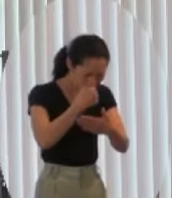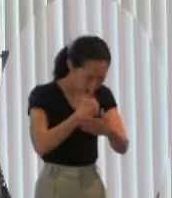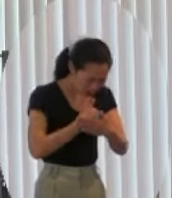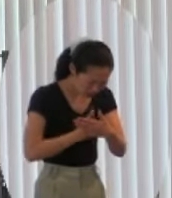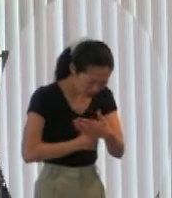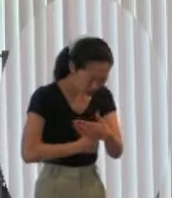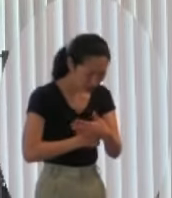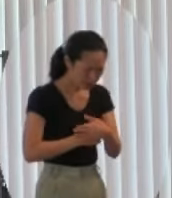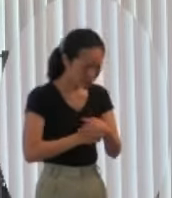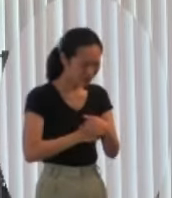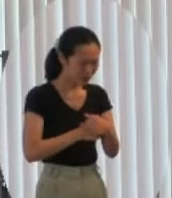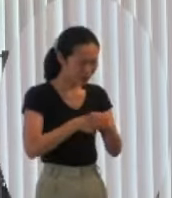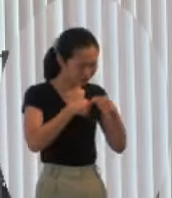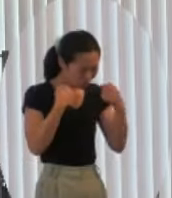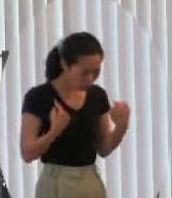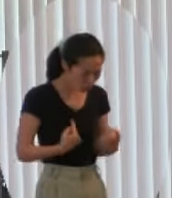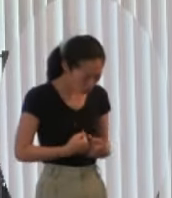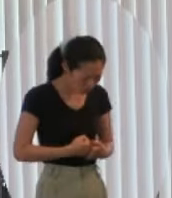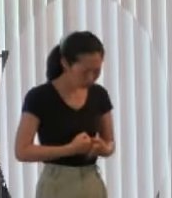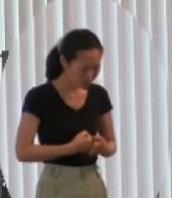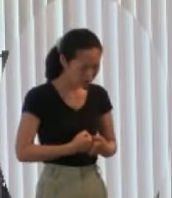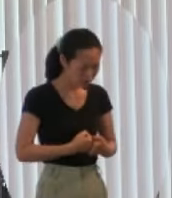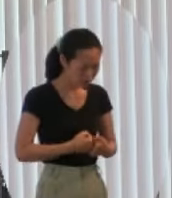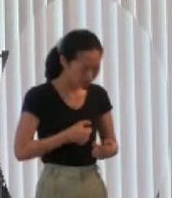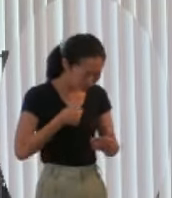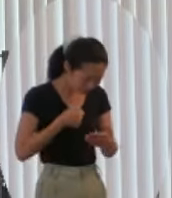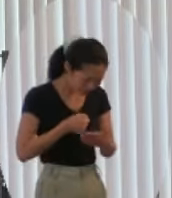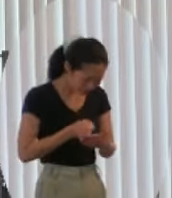って心に刻みます。